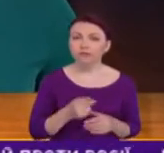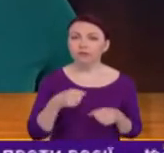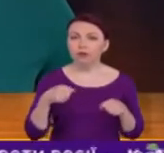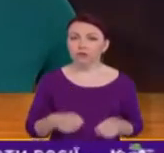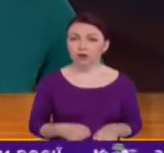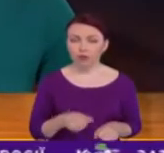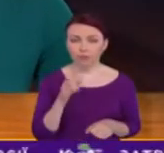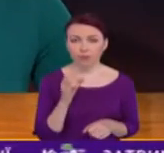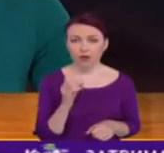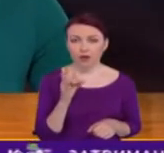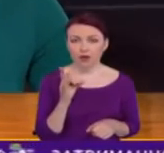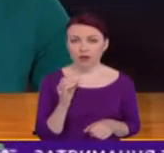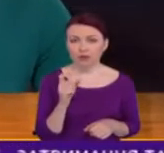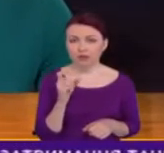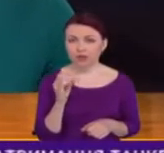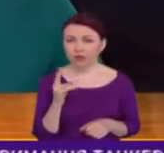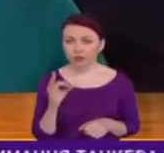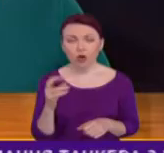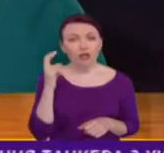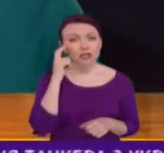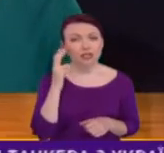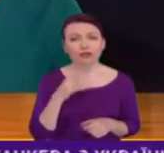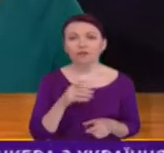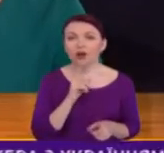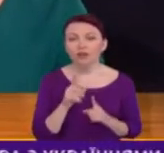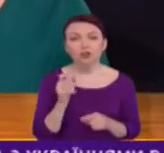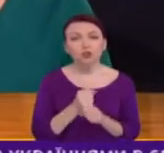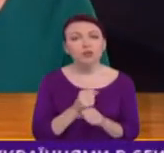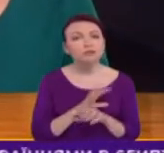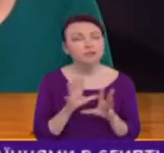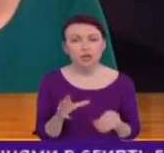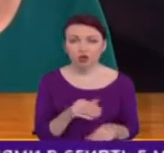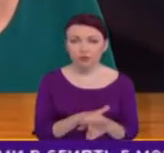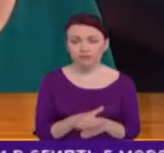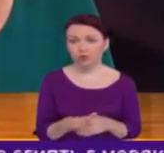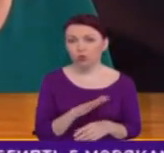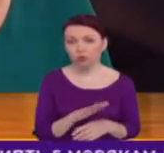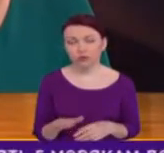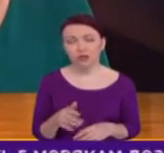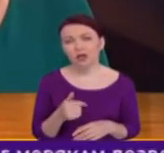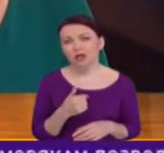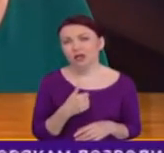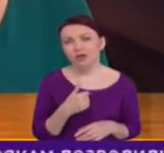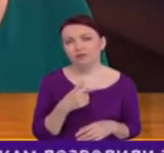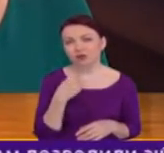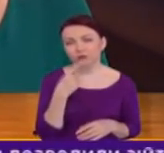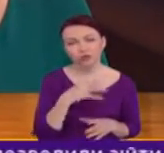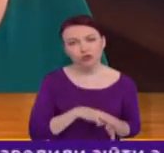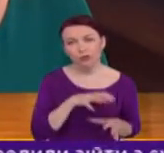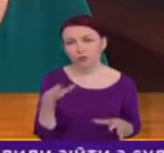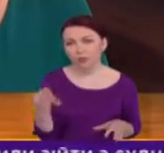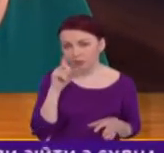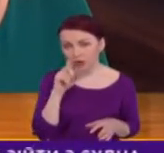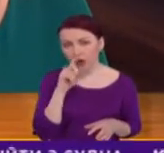Березенку. І зробила Київрада все, щоб не виконувати. Там, ну і то, що там свалка мусора, я вже не говорю. Ну але кінці-кінців